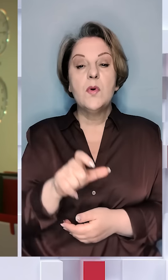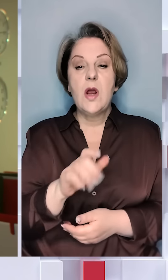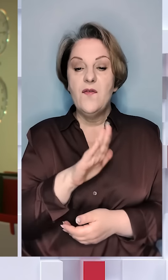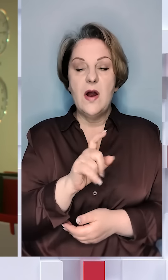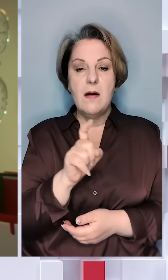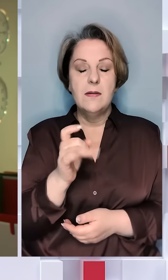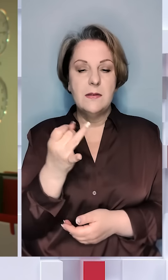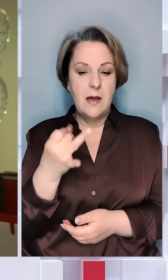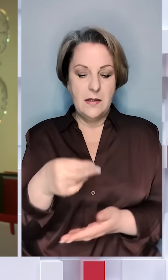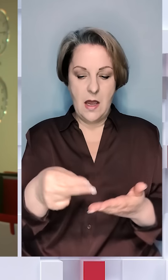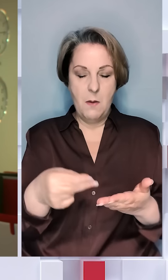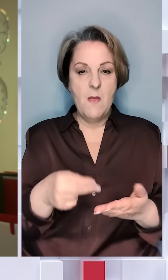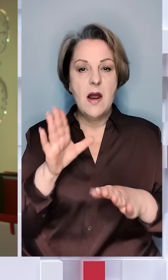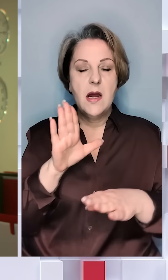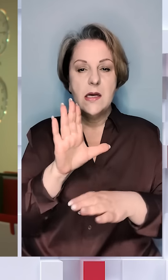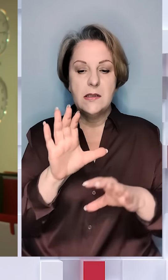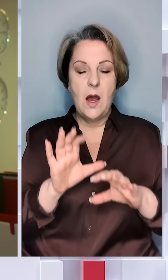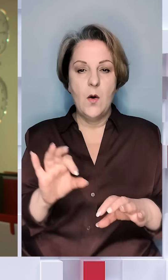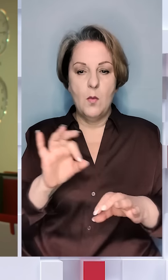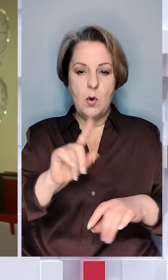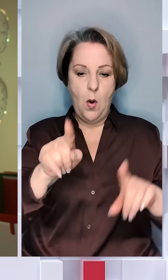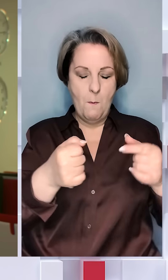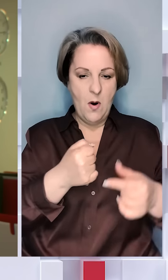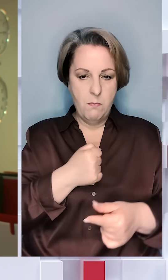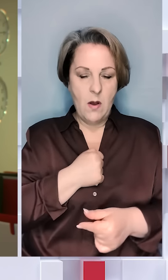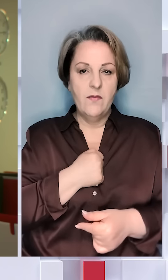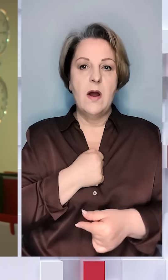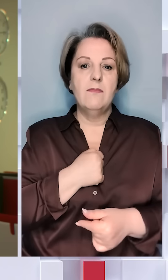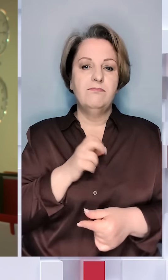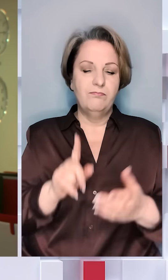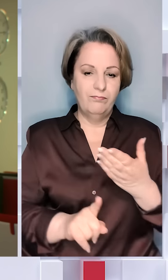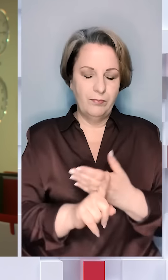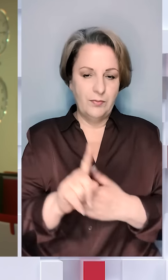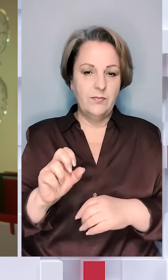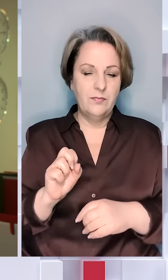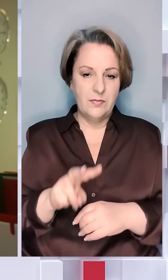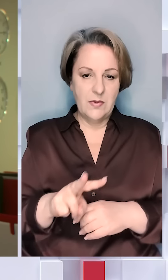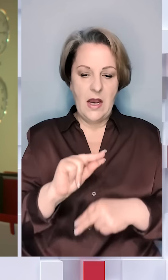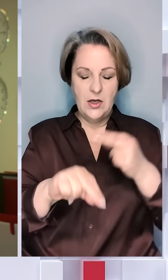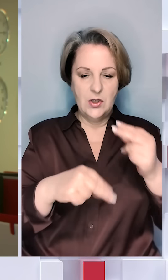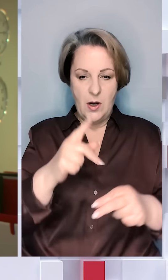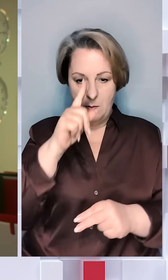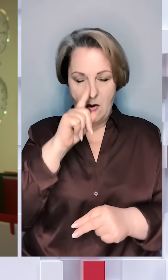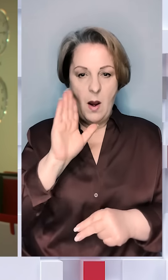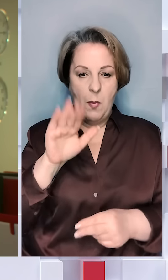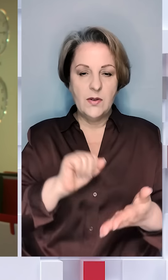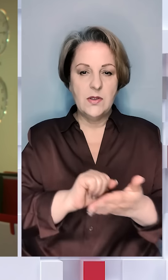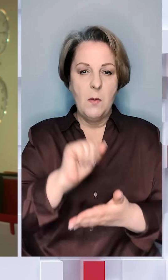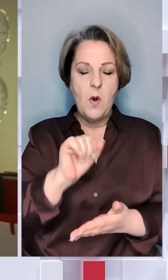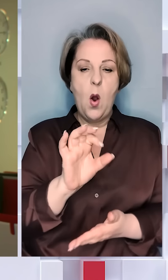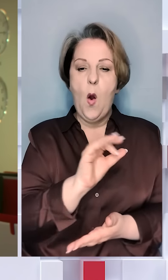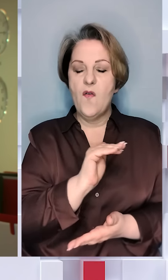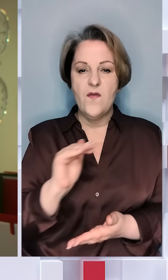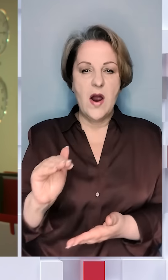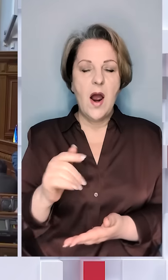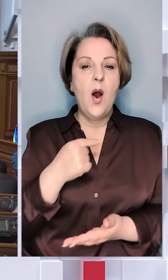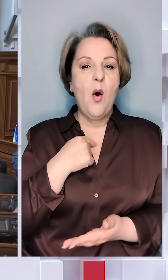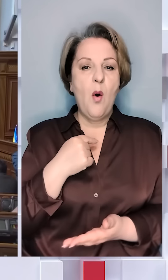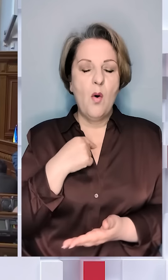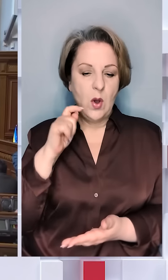Президент Володимир Зеленський підписав закон про мобілізацію. Він набуде чинності за місяць після публікації в офіційному виданні «Голос